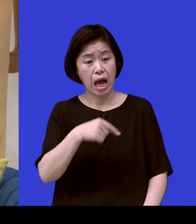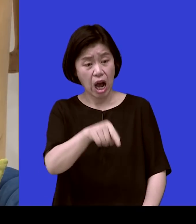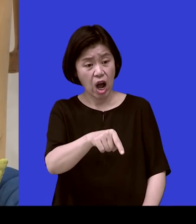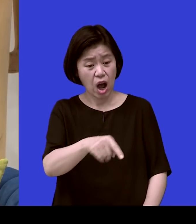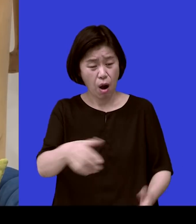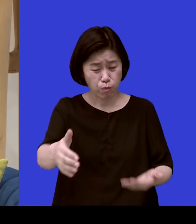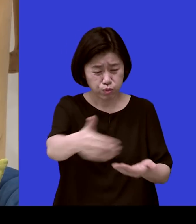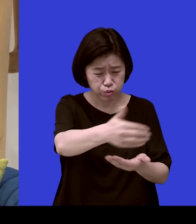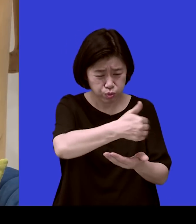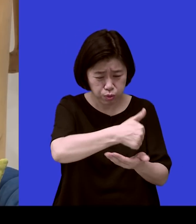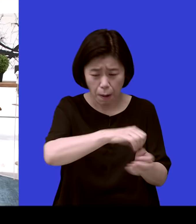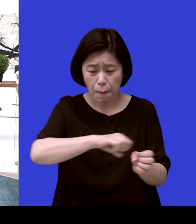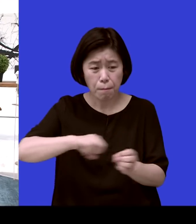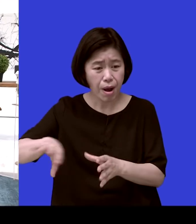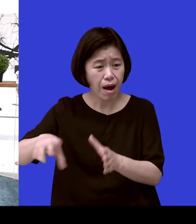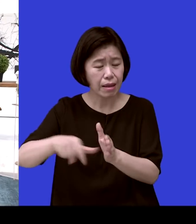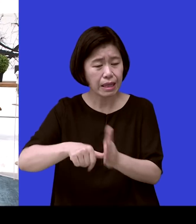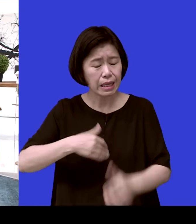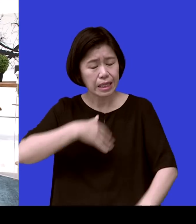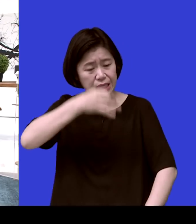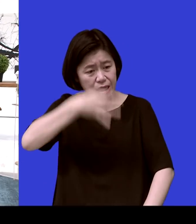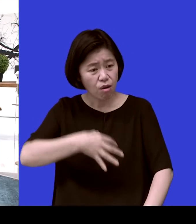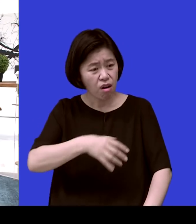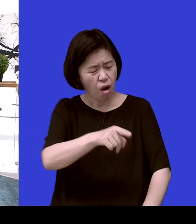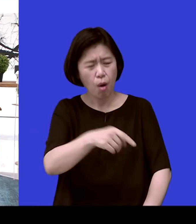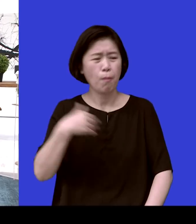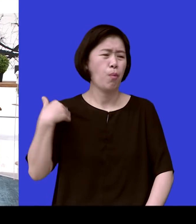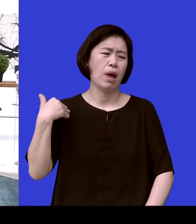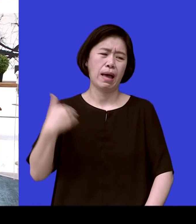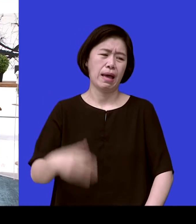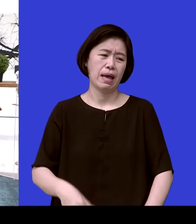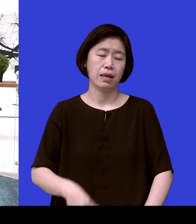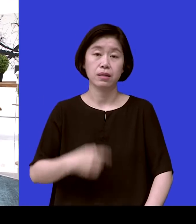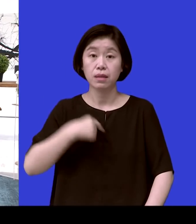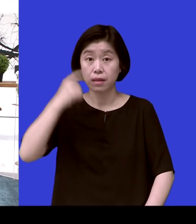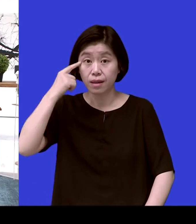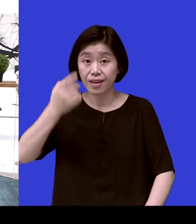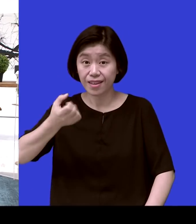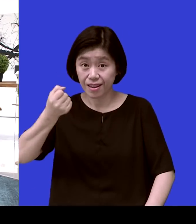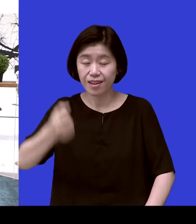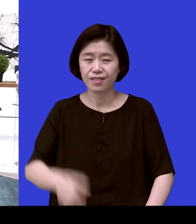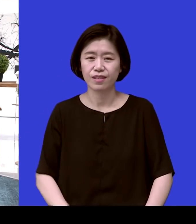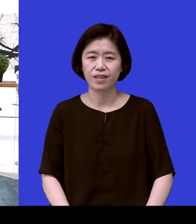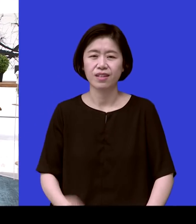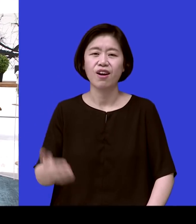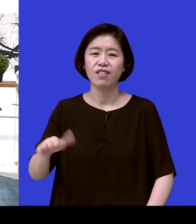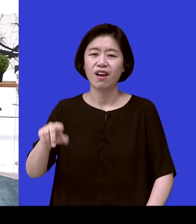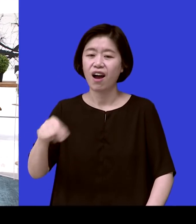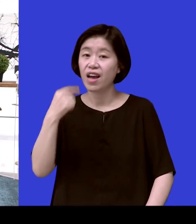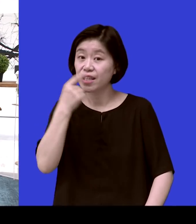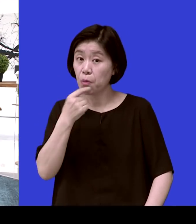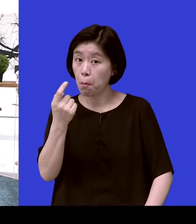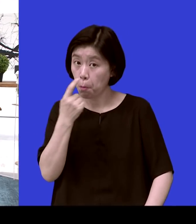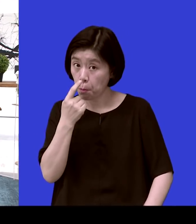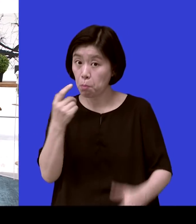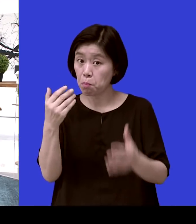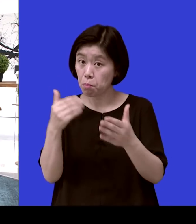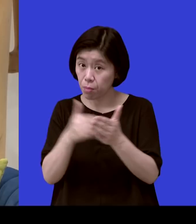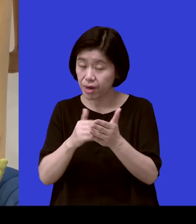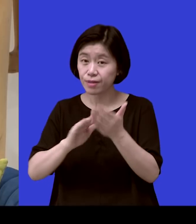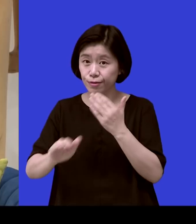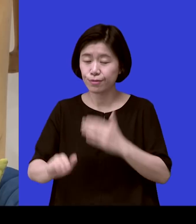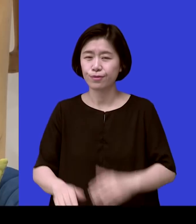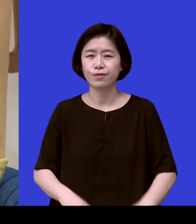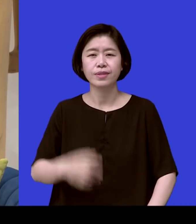얼마나 힘든지를 넌 모르는구나. 예. 이렇게 생각했었는데 예. 그 PET라는 걸 배우고 나니까 네.